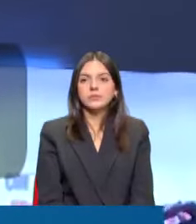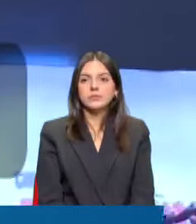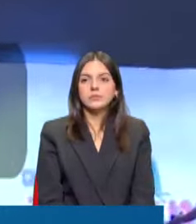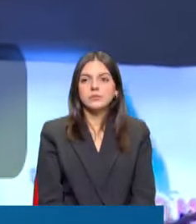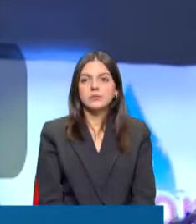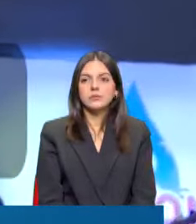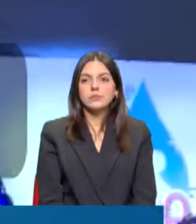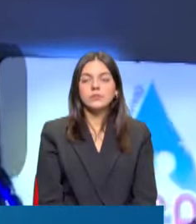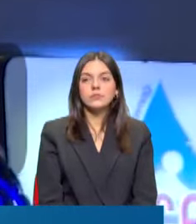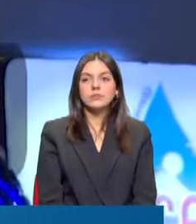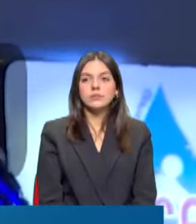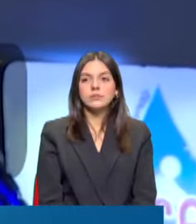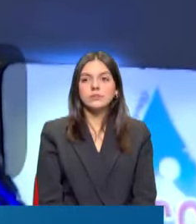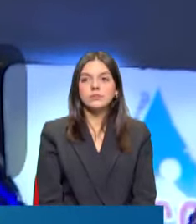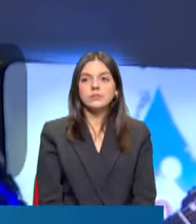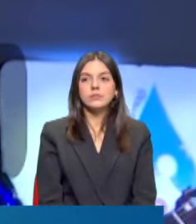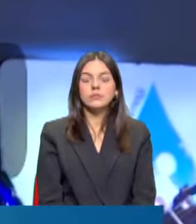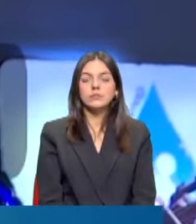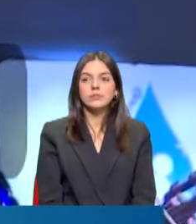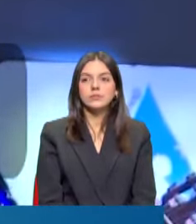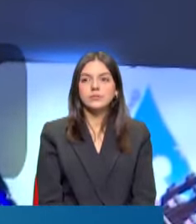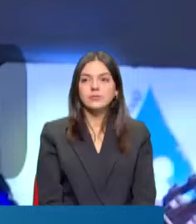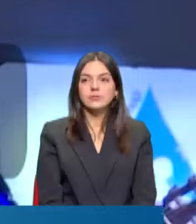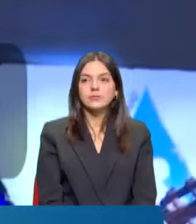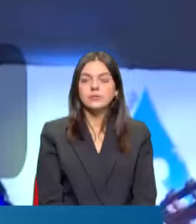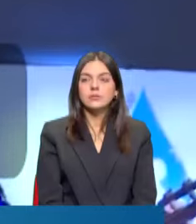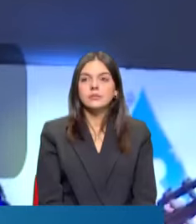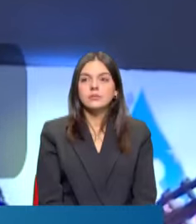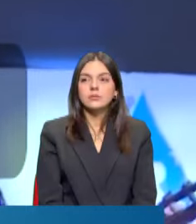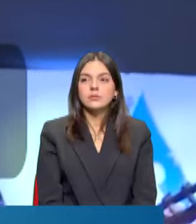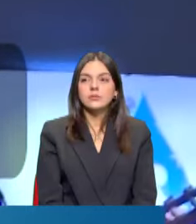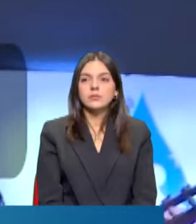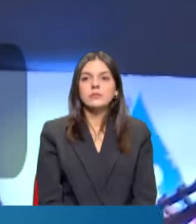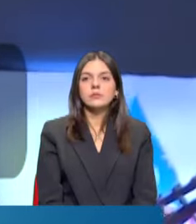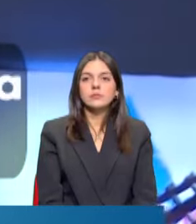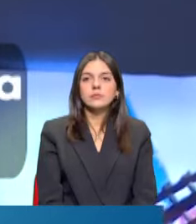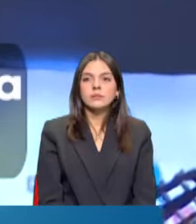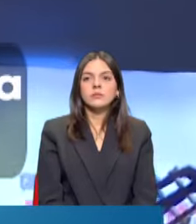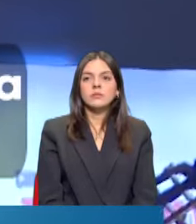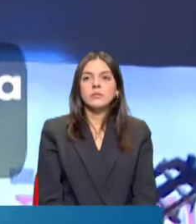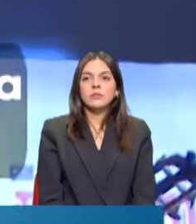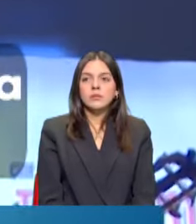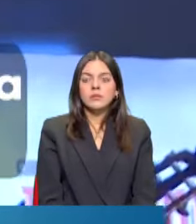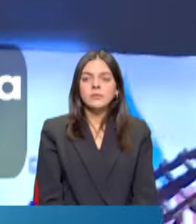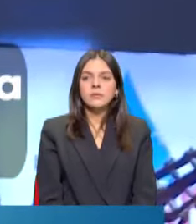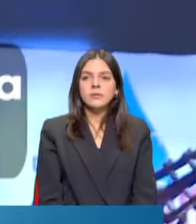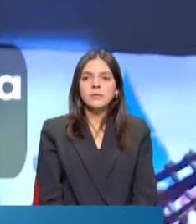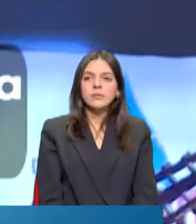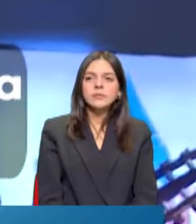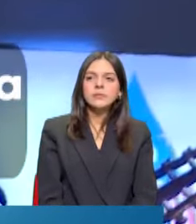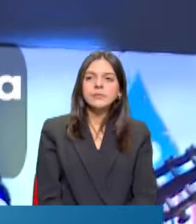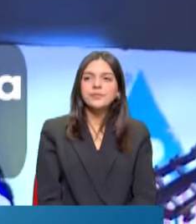bir vatandaşa, giyiminden, kuşamından, yediğinden, içtiğinden, dinlediği